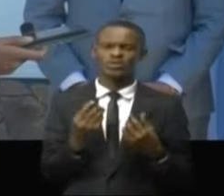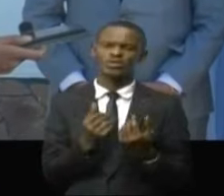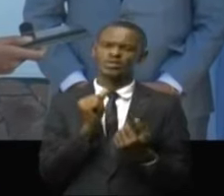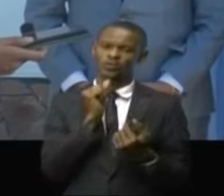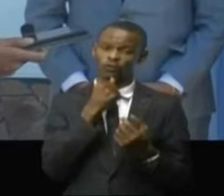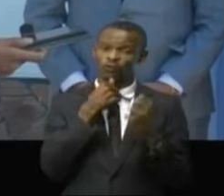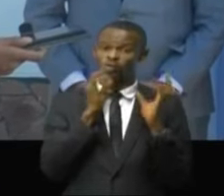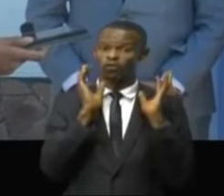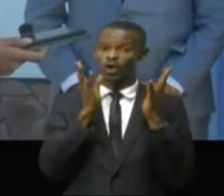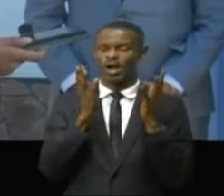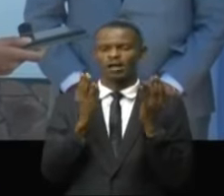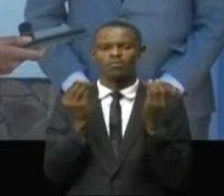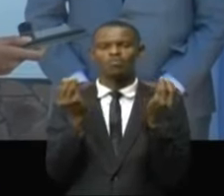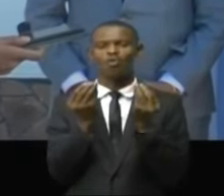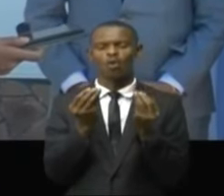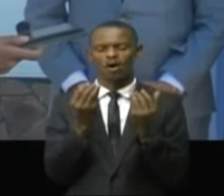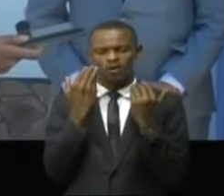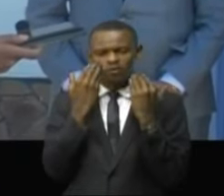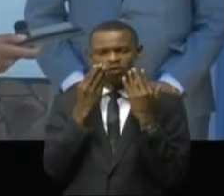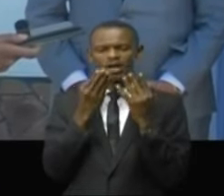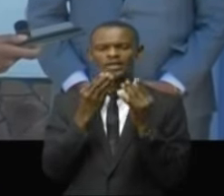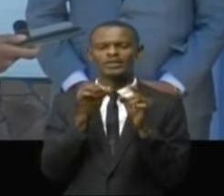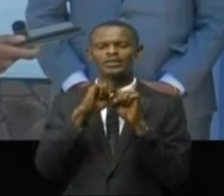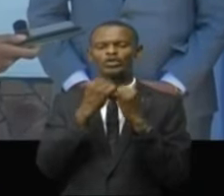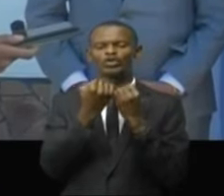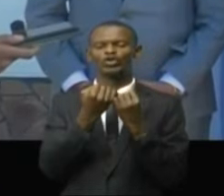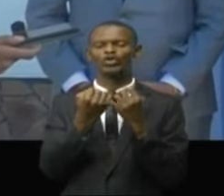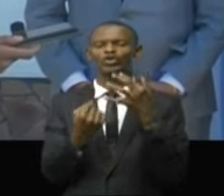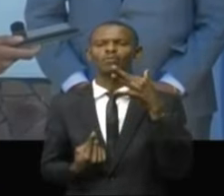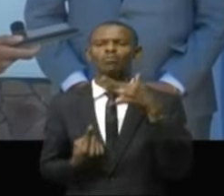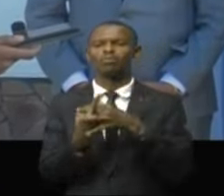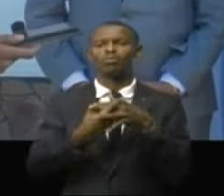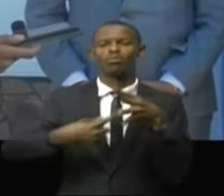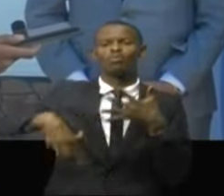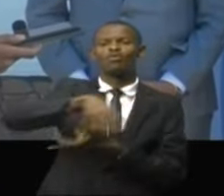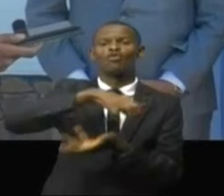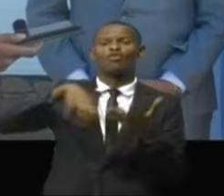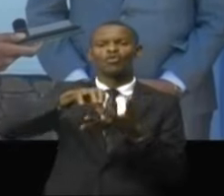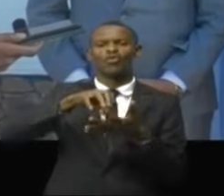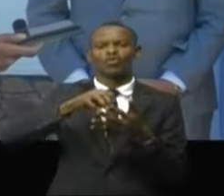suite au choc qu'a connu l'économie mondiale entre la période